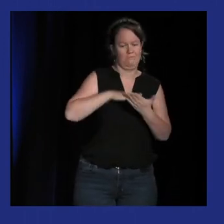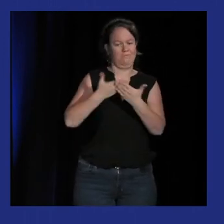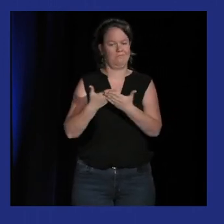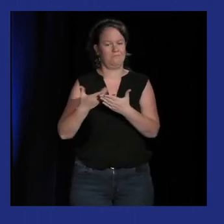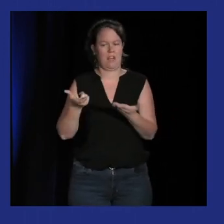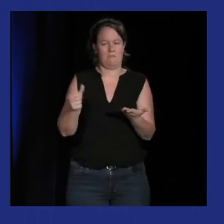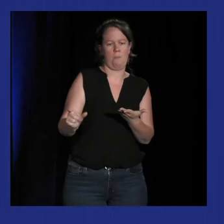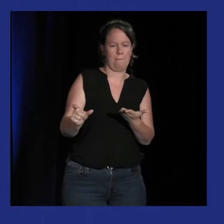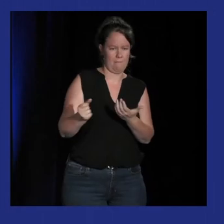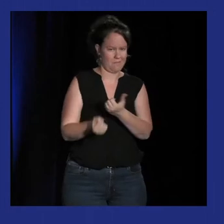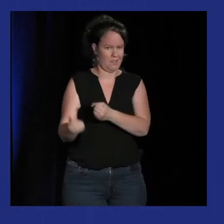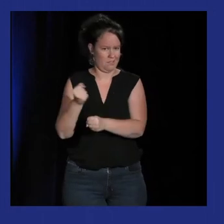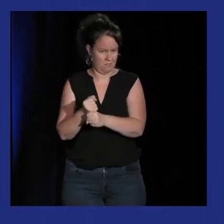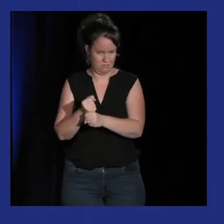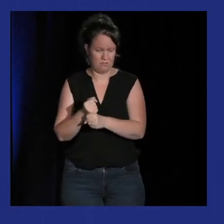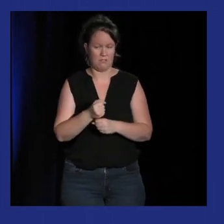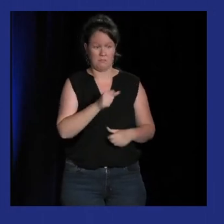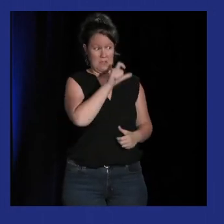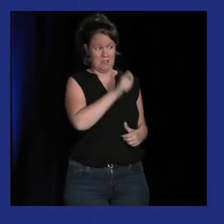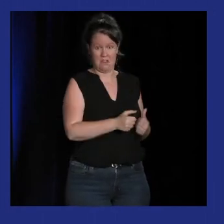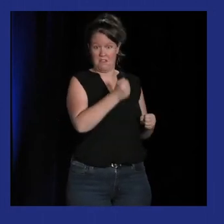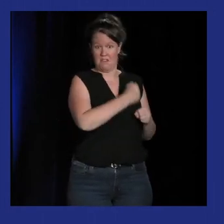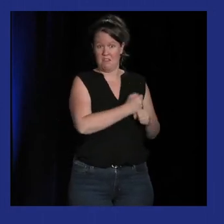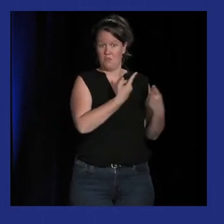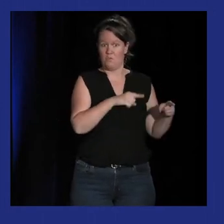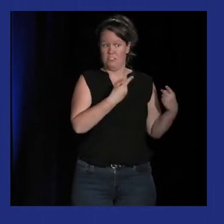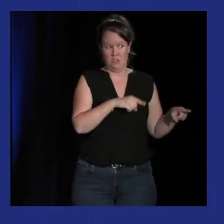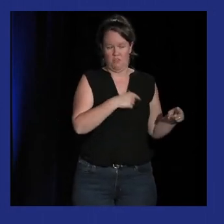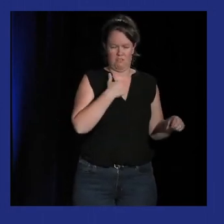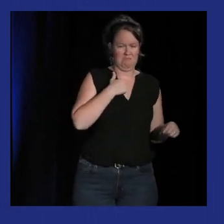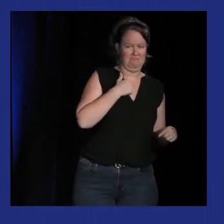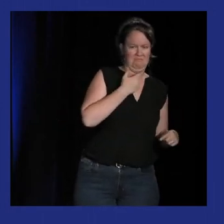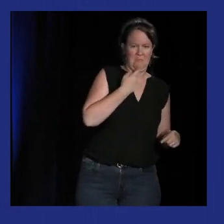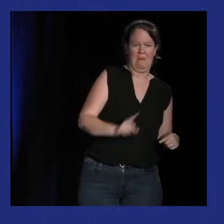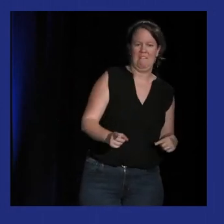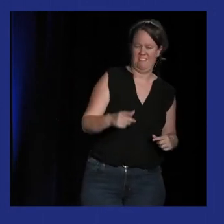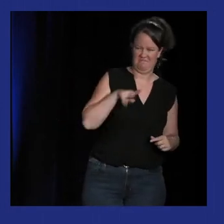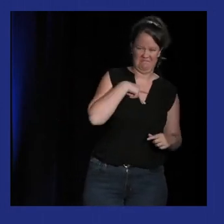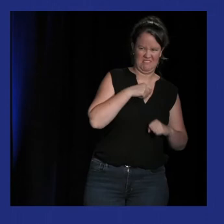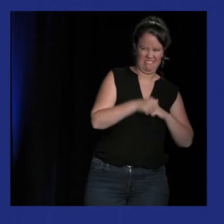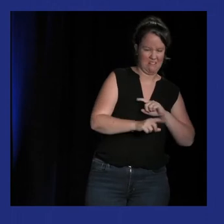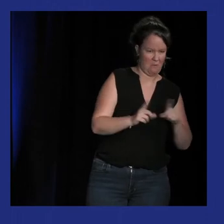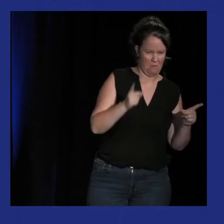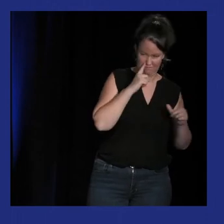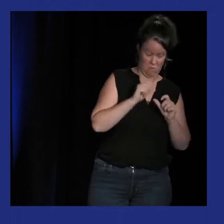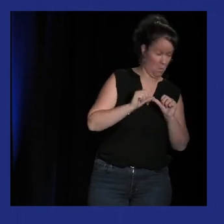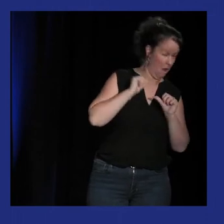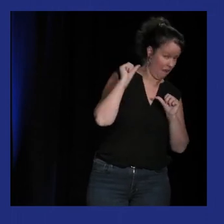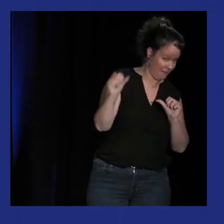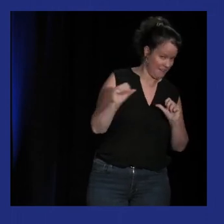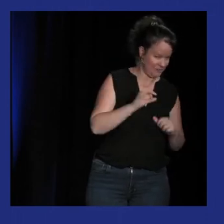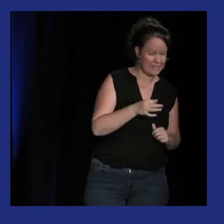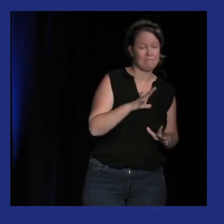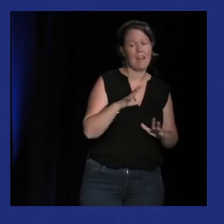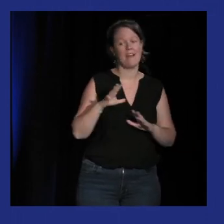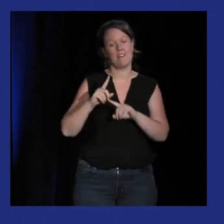qui était repensé mais à tel point que le compositeur a rogné un petit peu ce enfin complètement rogné ce travail mais ça existait